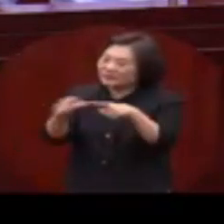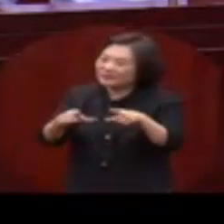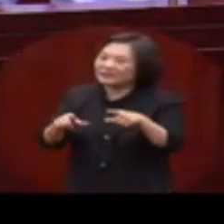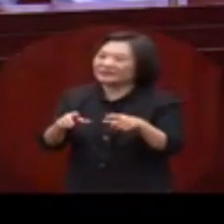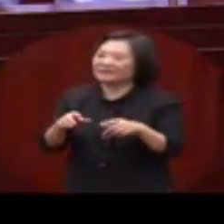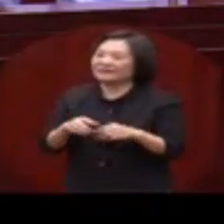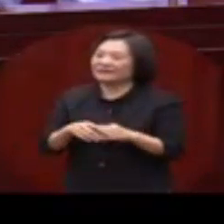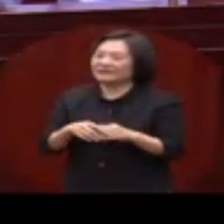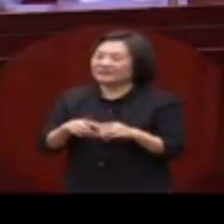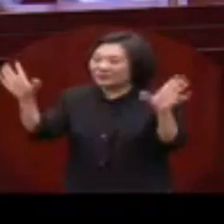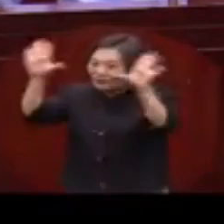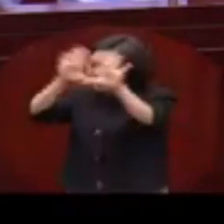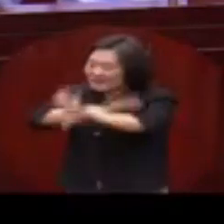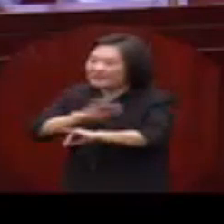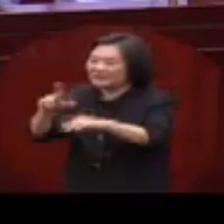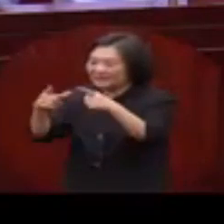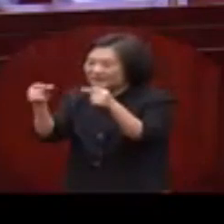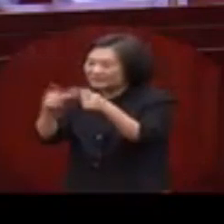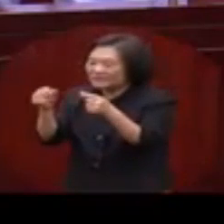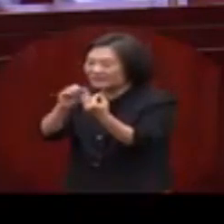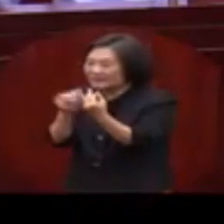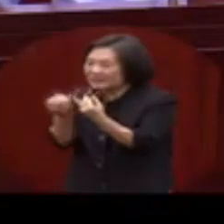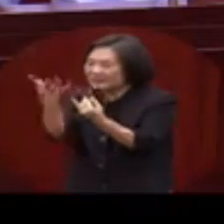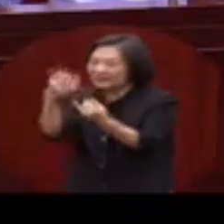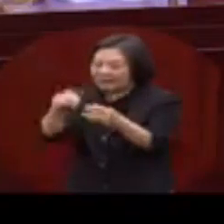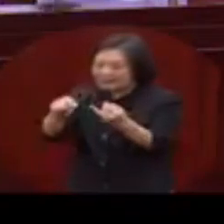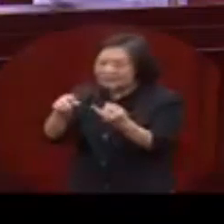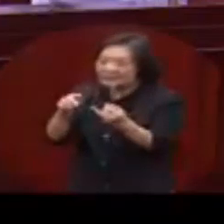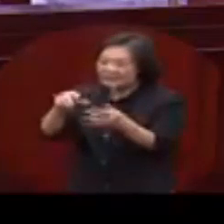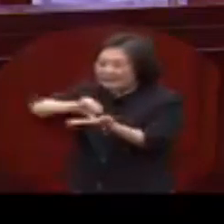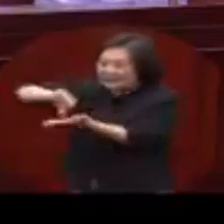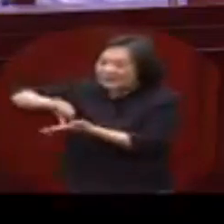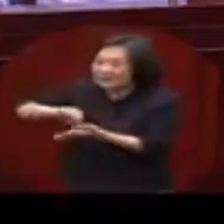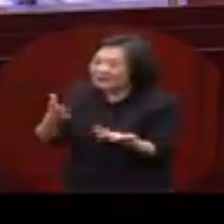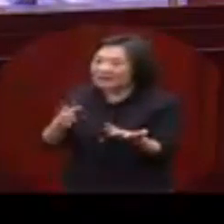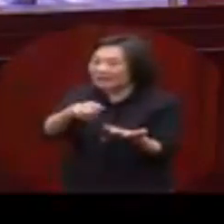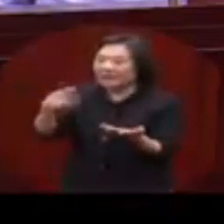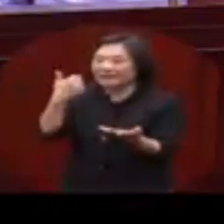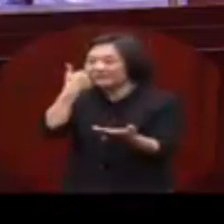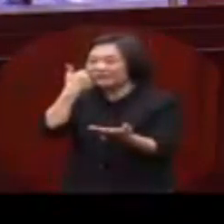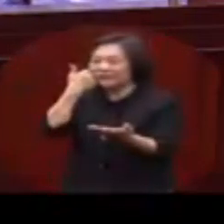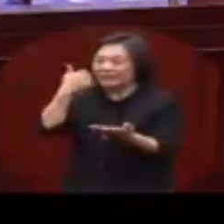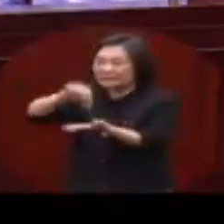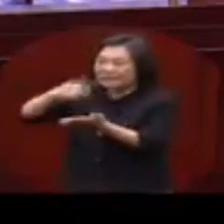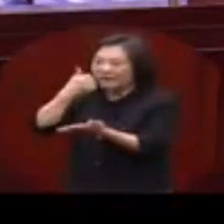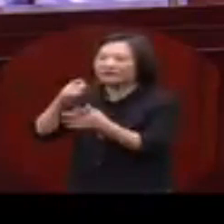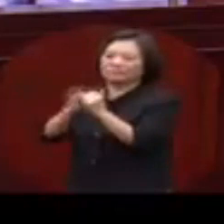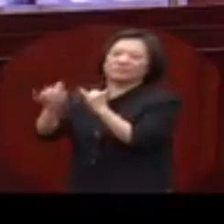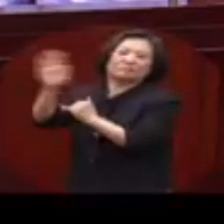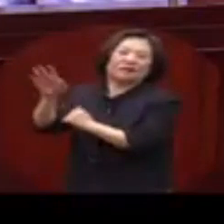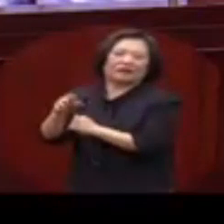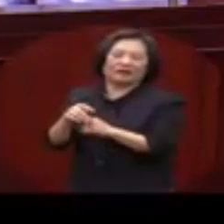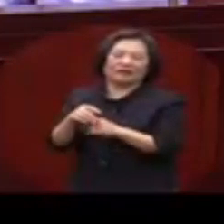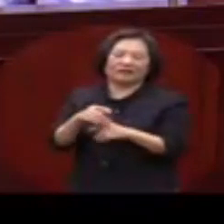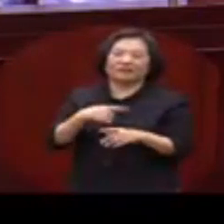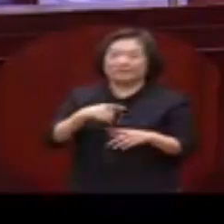司协力的？坦白讲，那樱花都是民间种的，我们只是公园处去摆几个灯而已，可是这一下就可以吸引十几万人